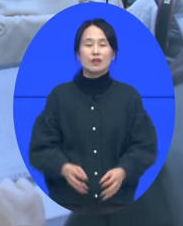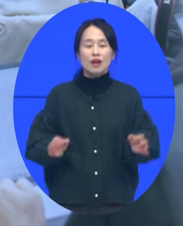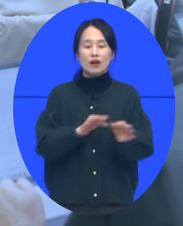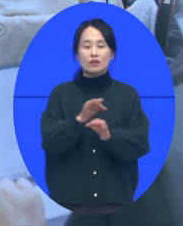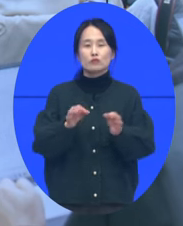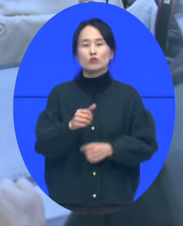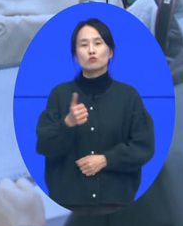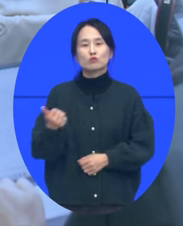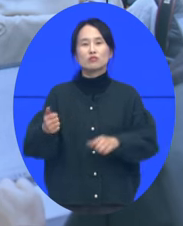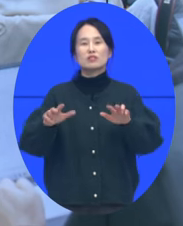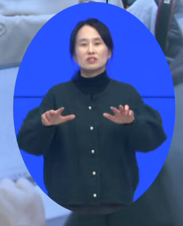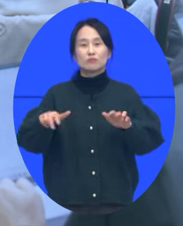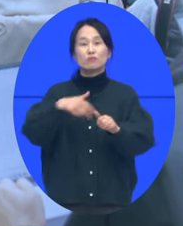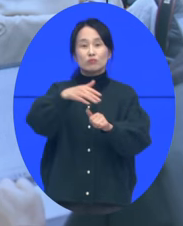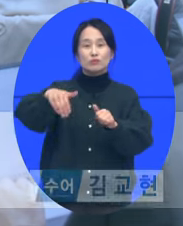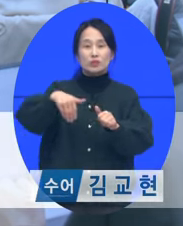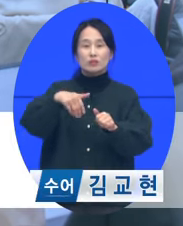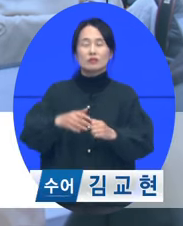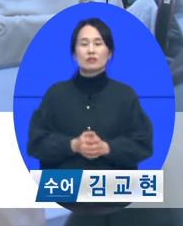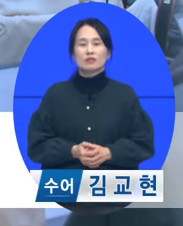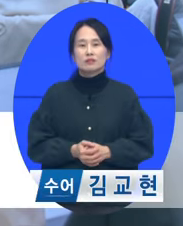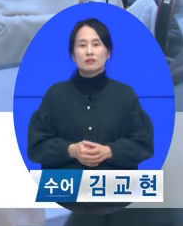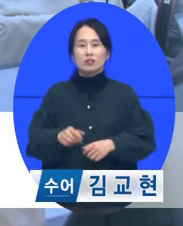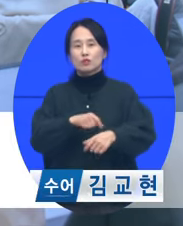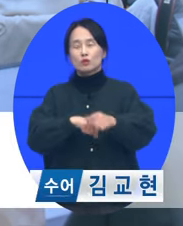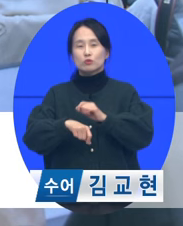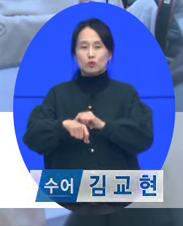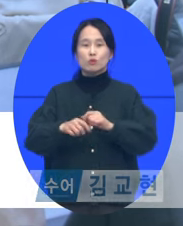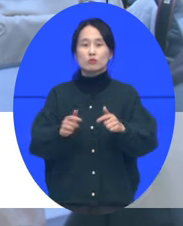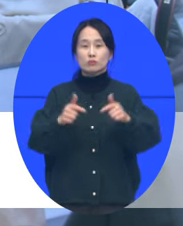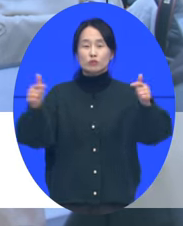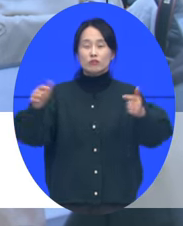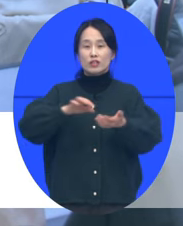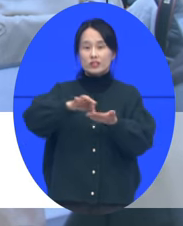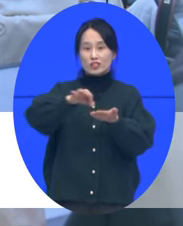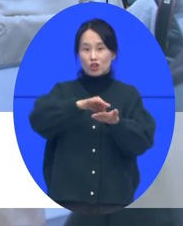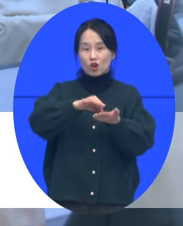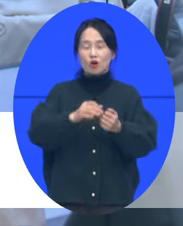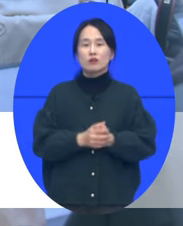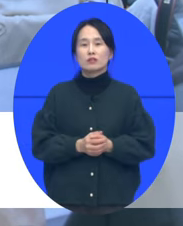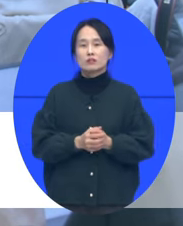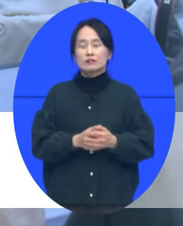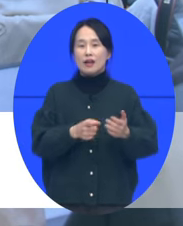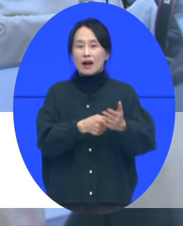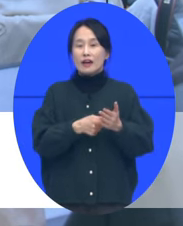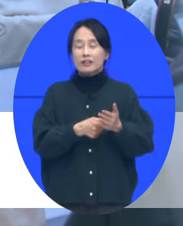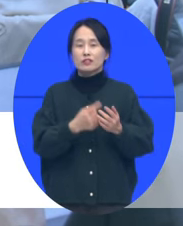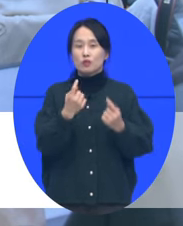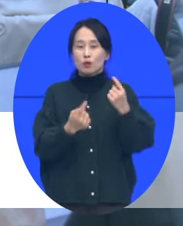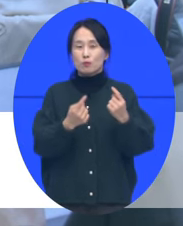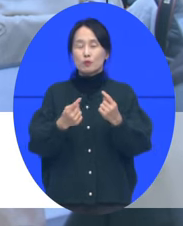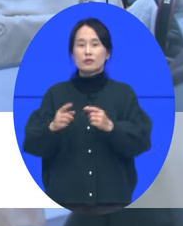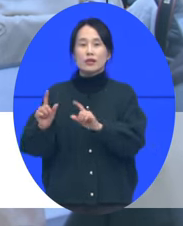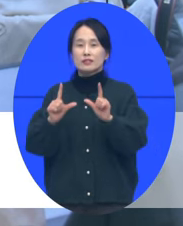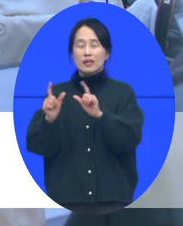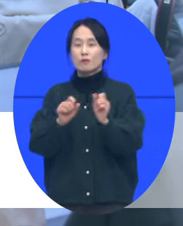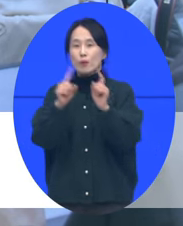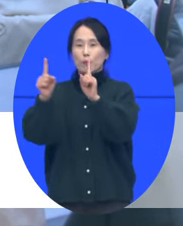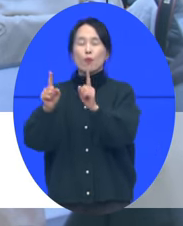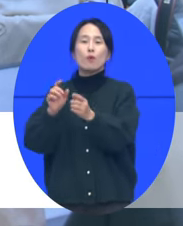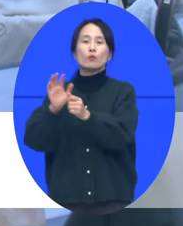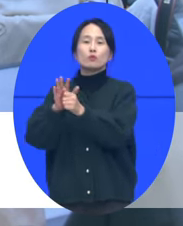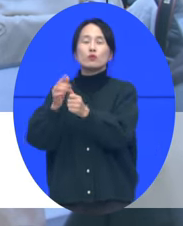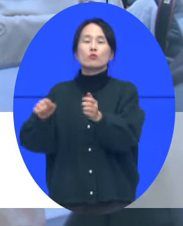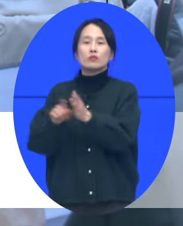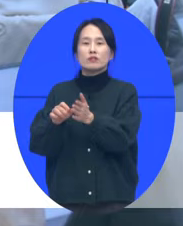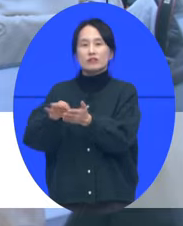경제적으로 어려운 시기를 지나는 지금 경기도는 적극적인 확장 재정으로 건전 재정보다는 민생 재정을 택했는데요. 얼어붙은